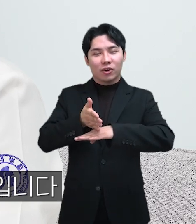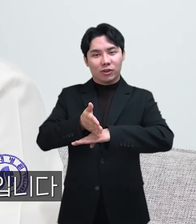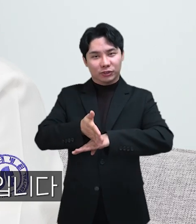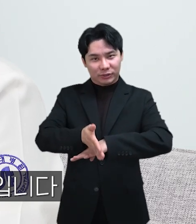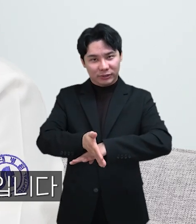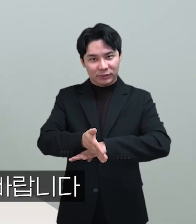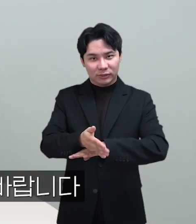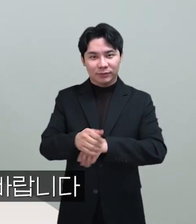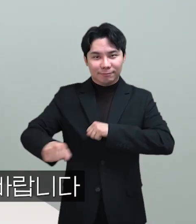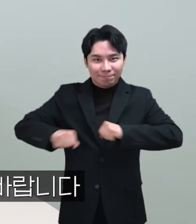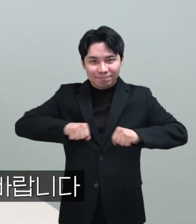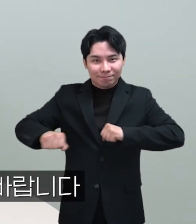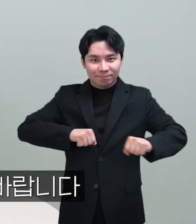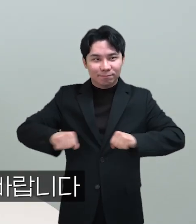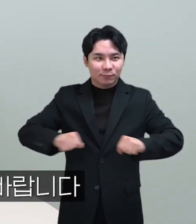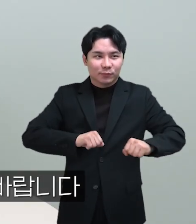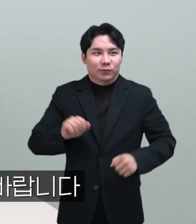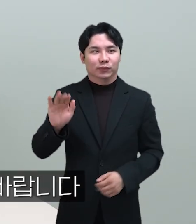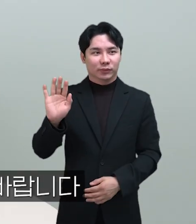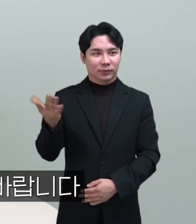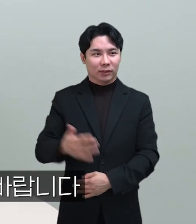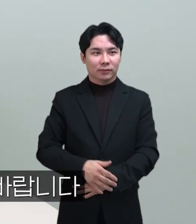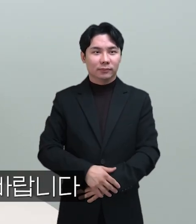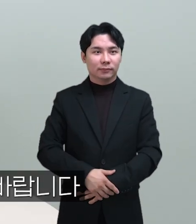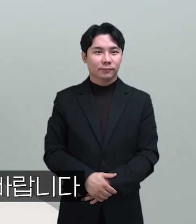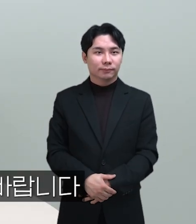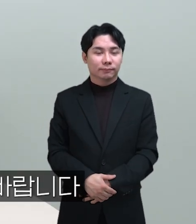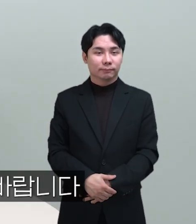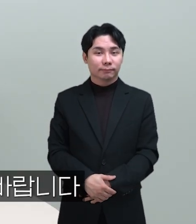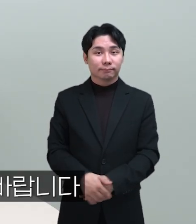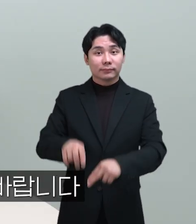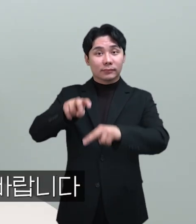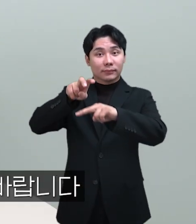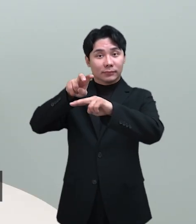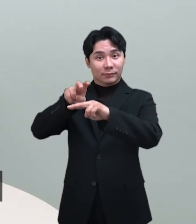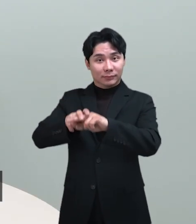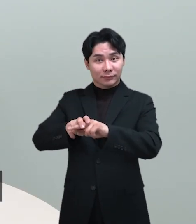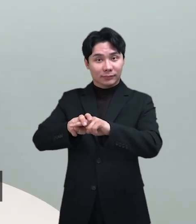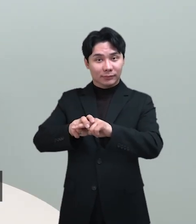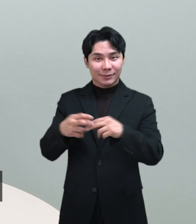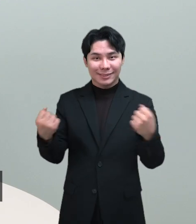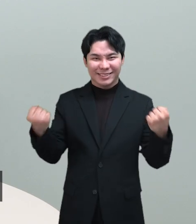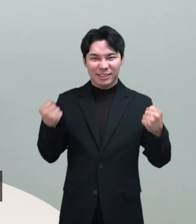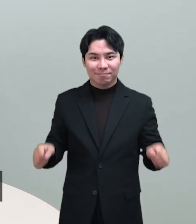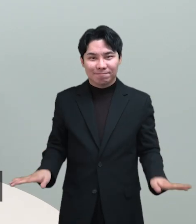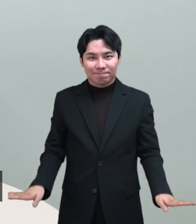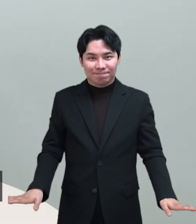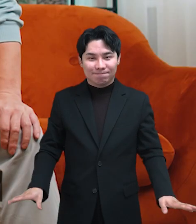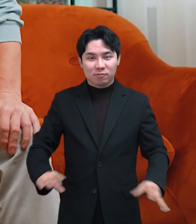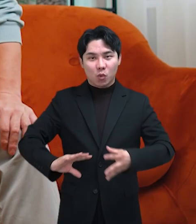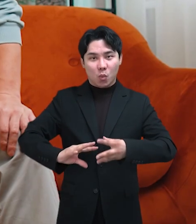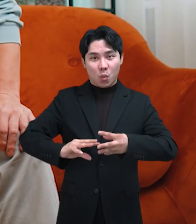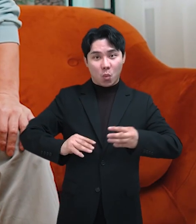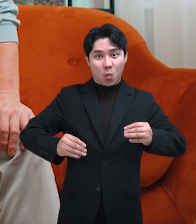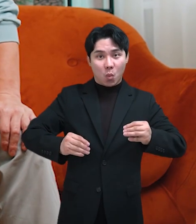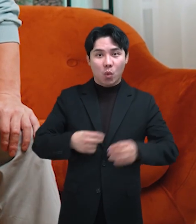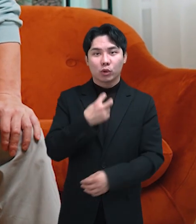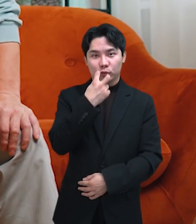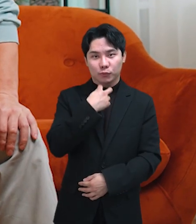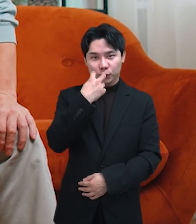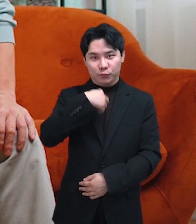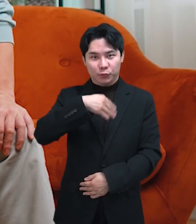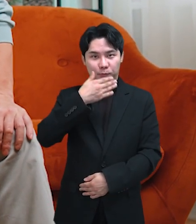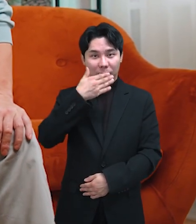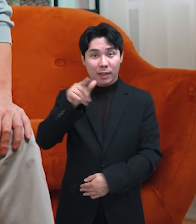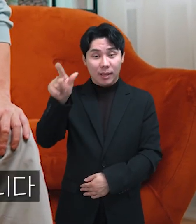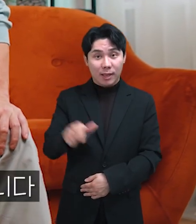시작되는 것입니다. 그래서 천천히 시작하시고 조금씩 늘리시기 바랍니다. 그리고 무리는 하지 마시기를 바랍니다. 의자에 앉아서 땅을